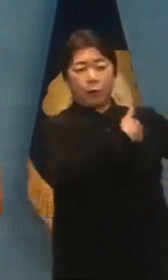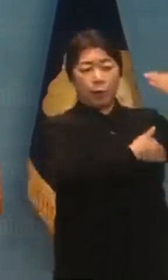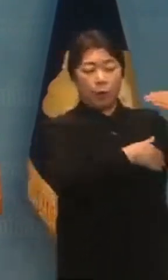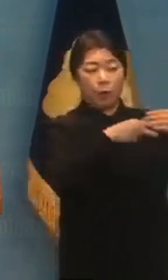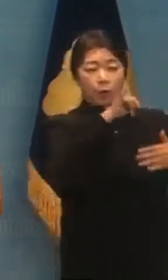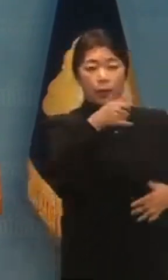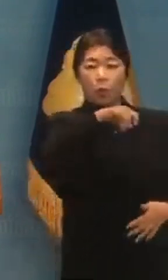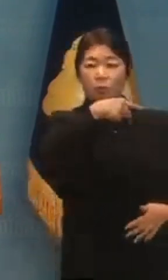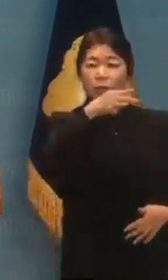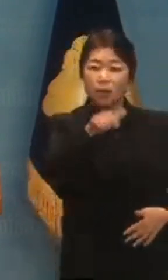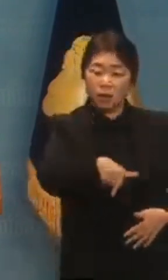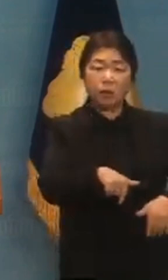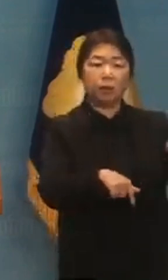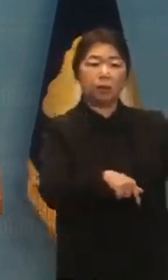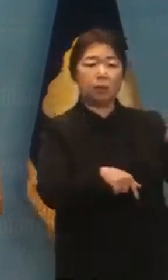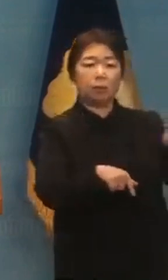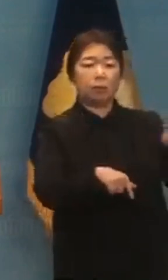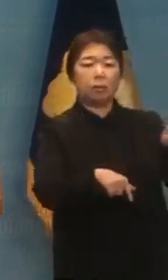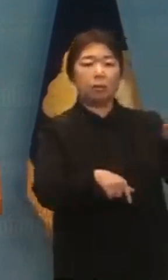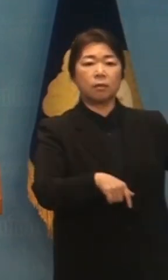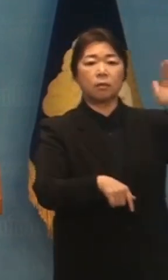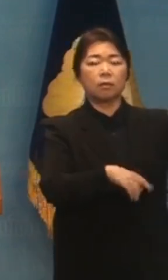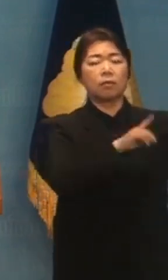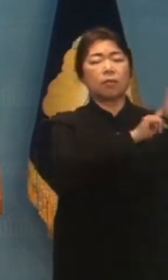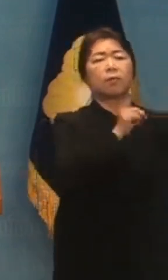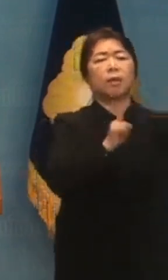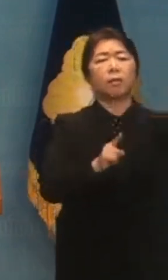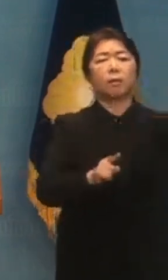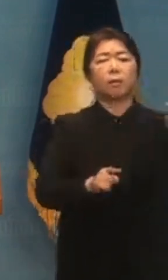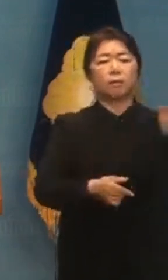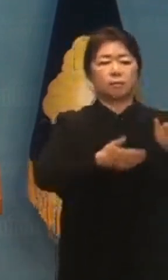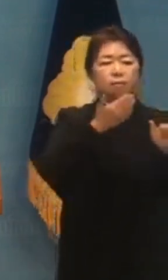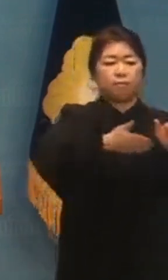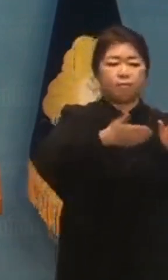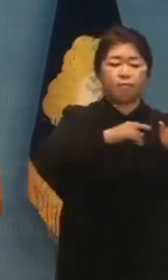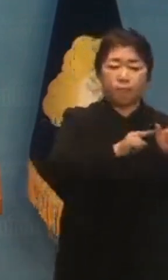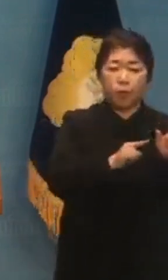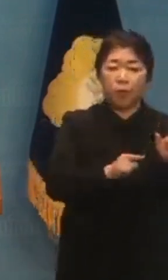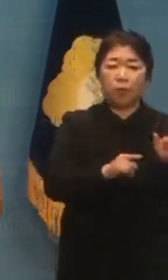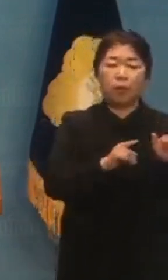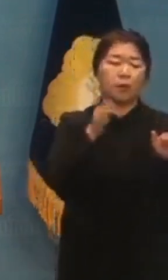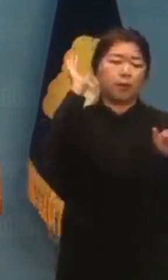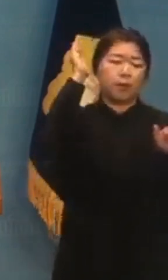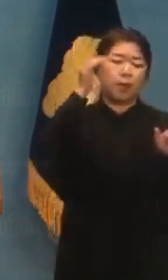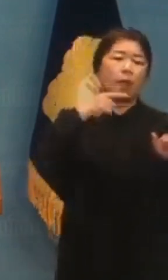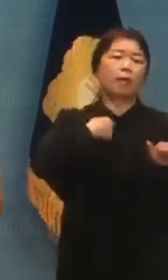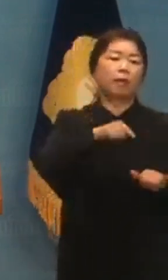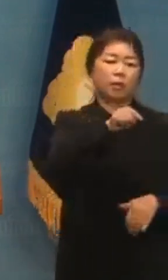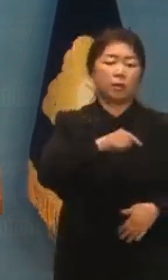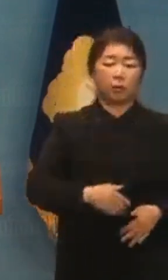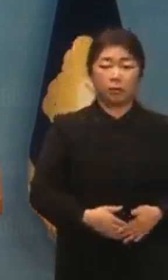독도 영유권 분쟁은 사실이라 적은 적이 있다는 게 확인됐습니다.